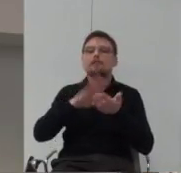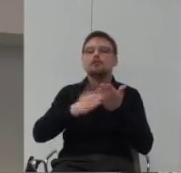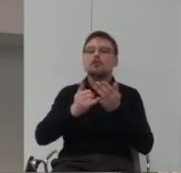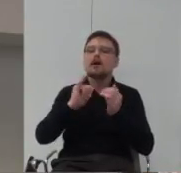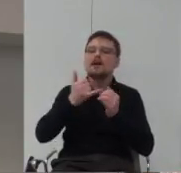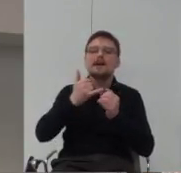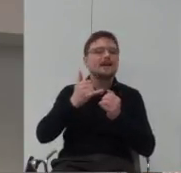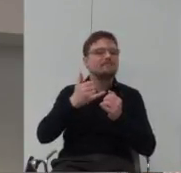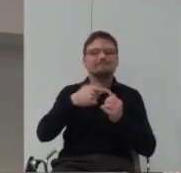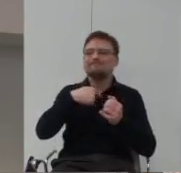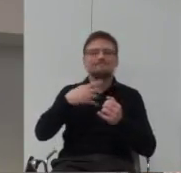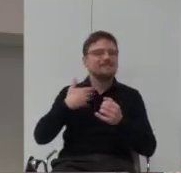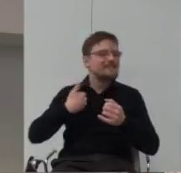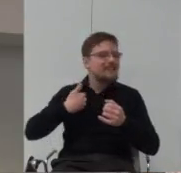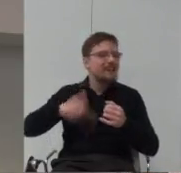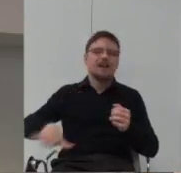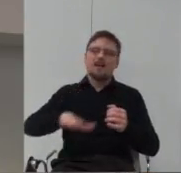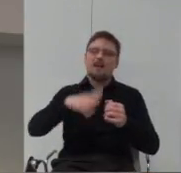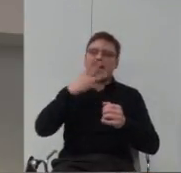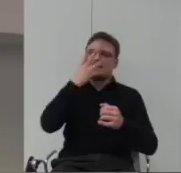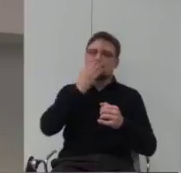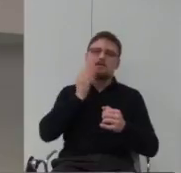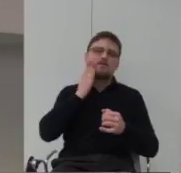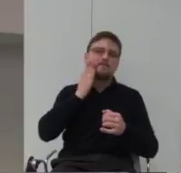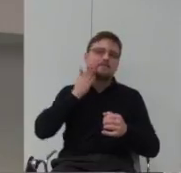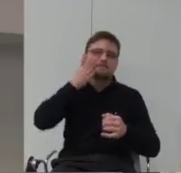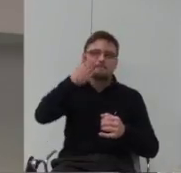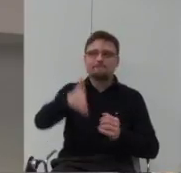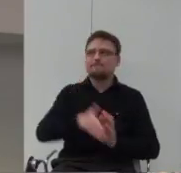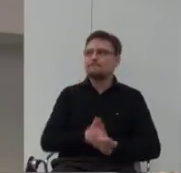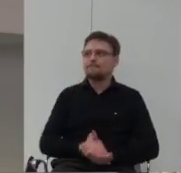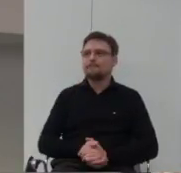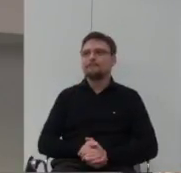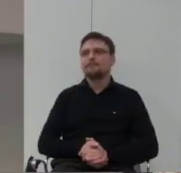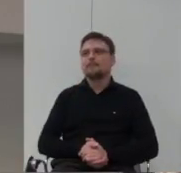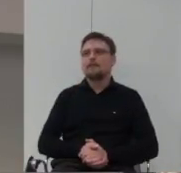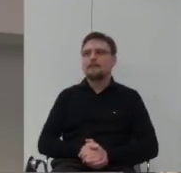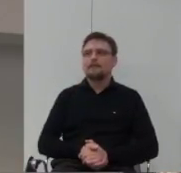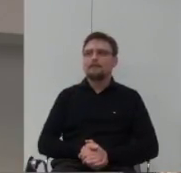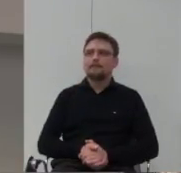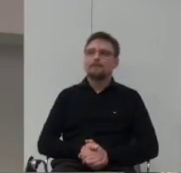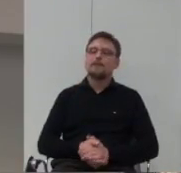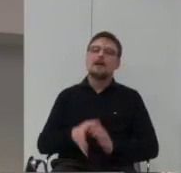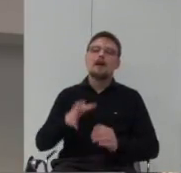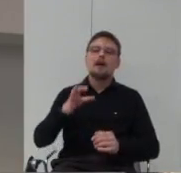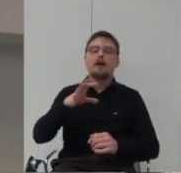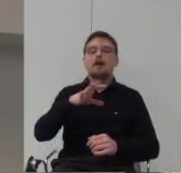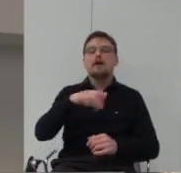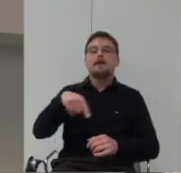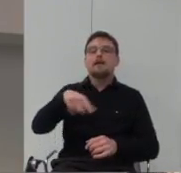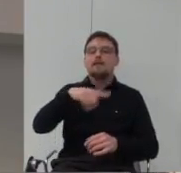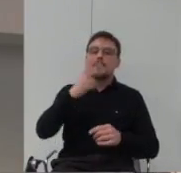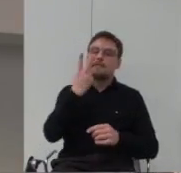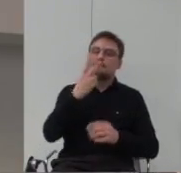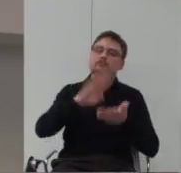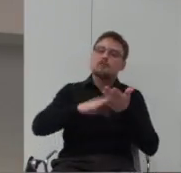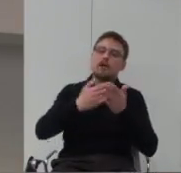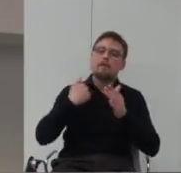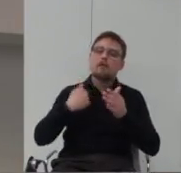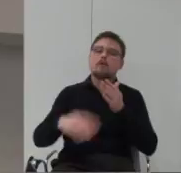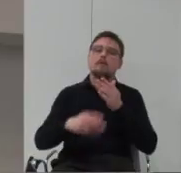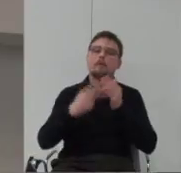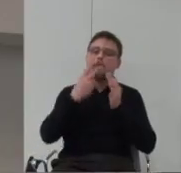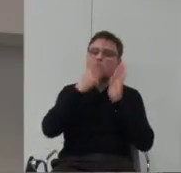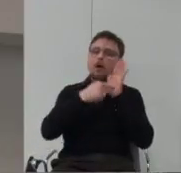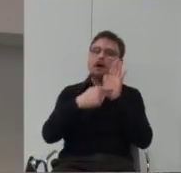pokazać kilka przykładów, mówiąc, jak nie chcemy chyba mieszkać w przyszłości, bo to te dwa skrajne